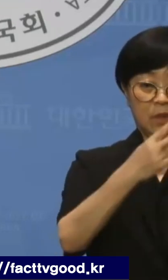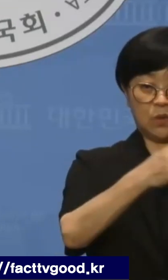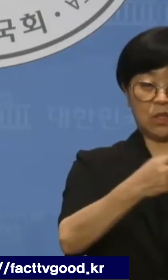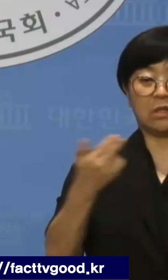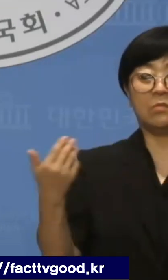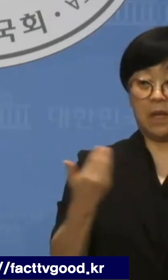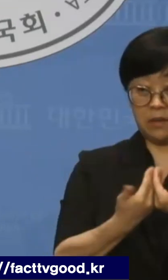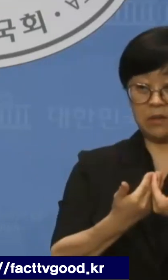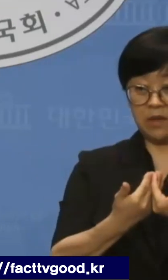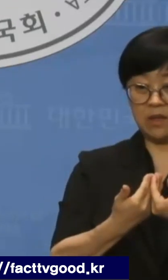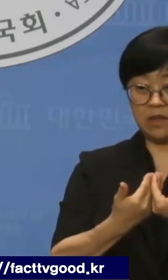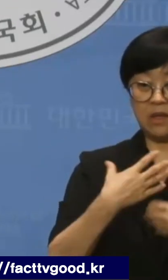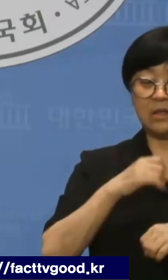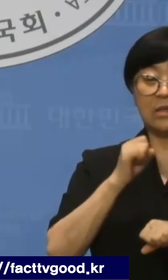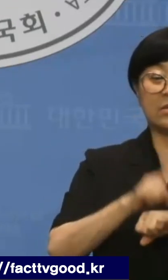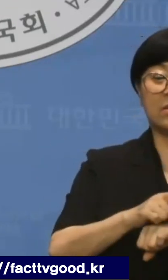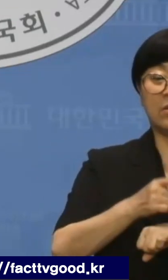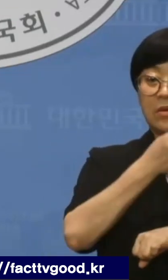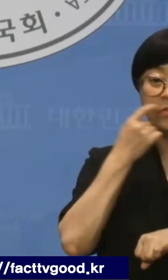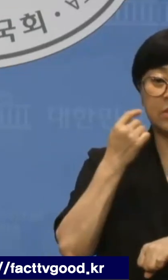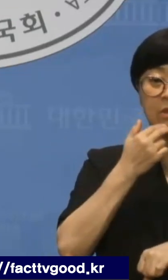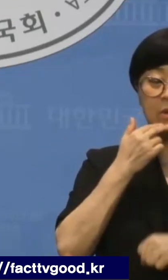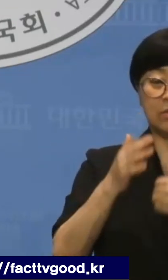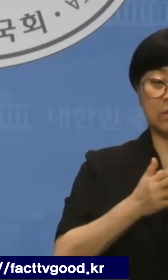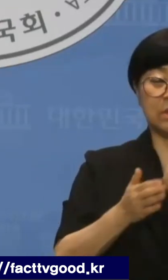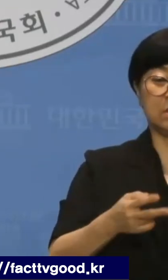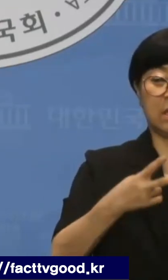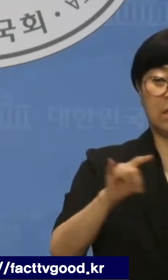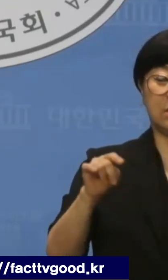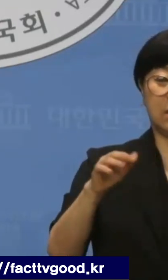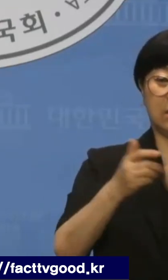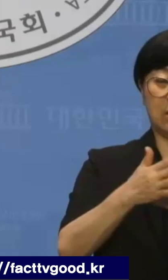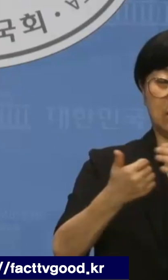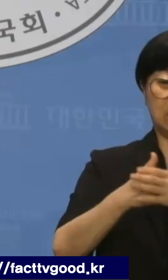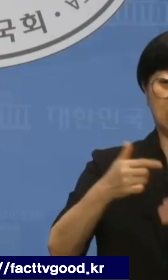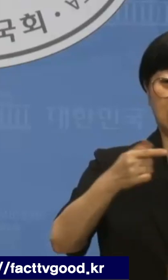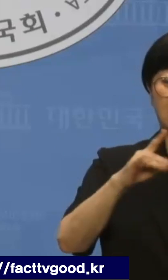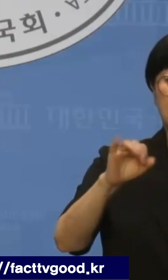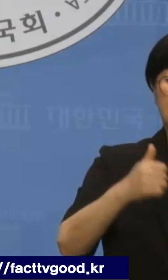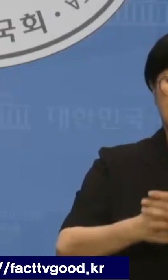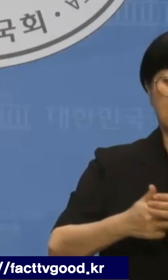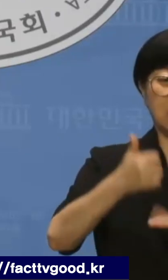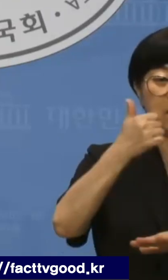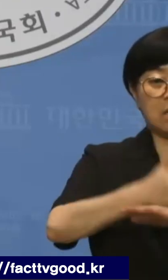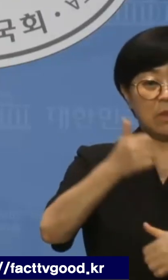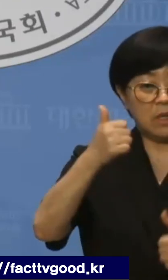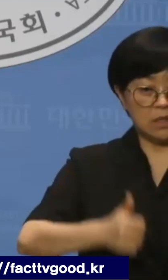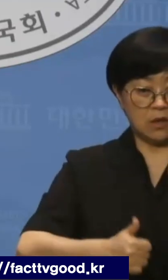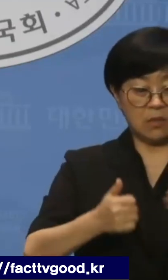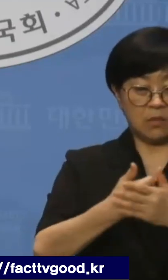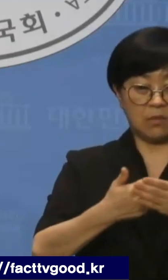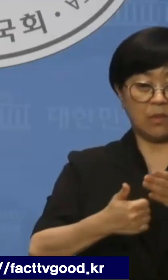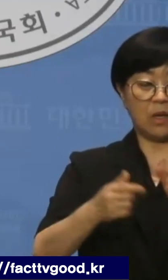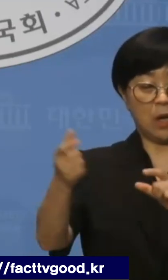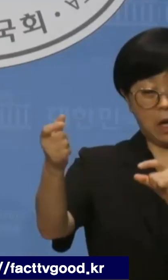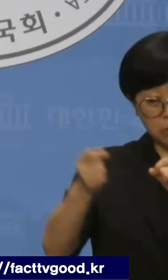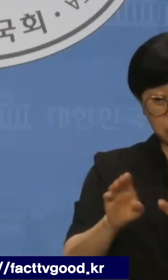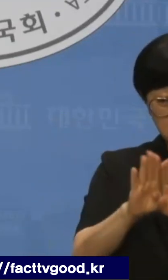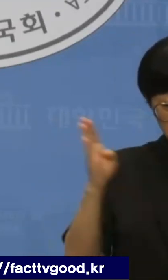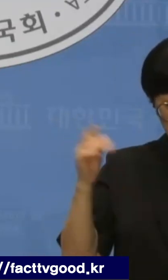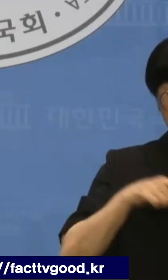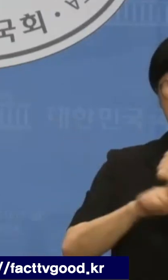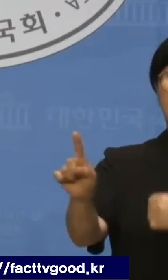교사들의 반대에도 안정성이 검증되지 않은 4세대 나이스를 기말고사를 앞둔 시점에 개통한 이유는